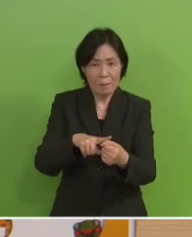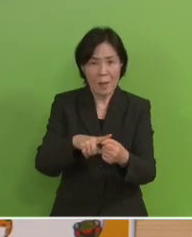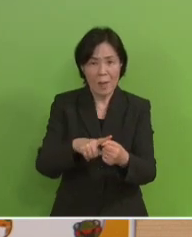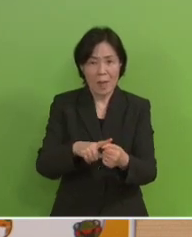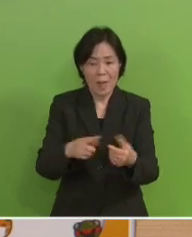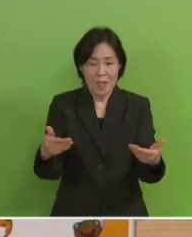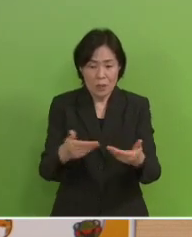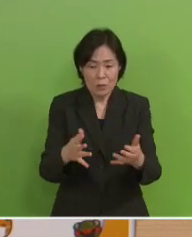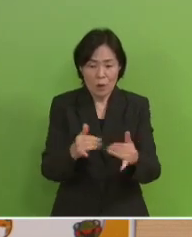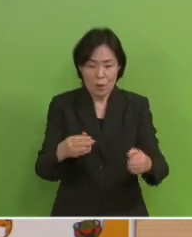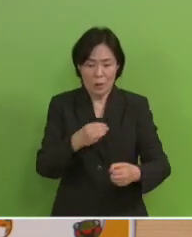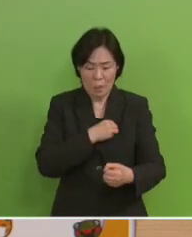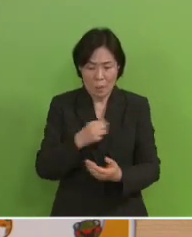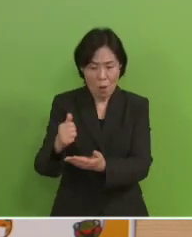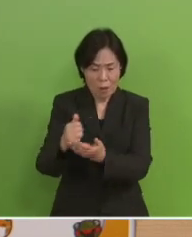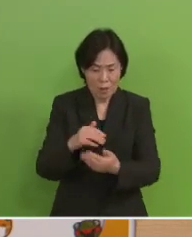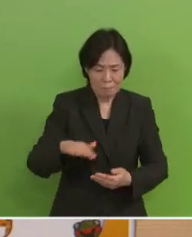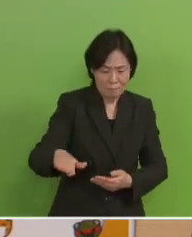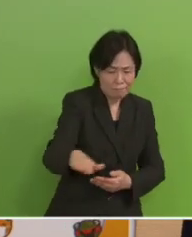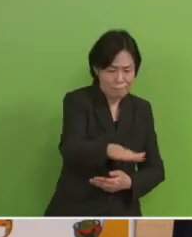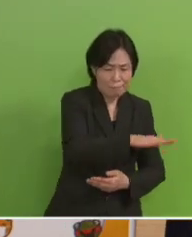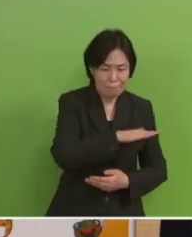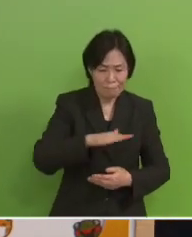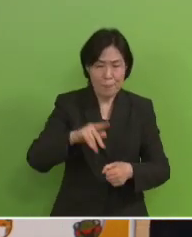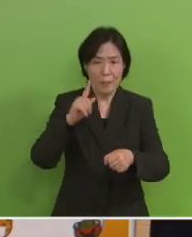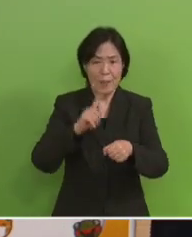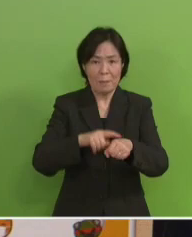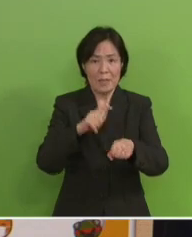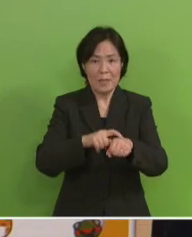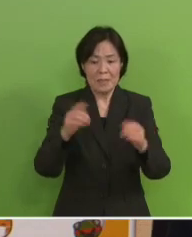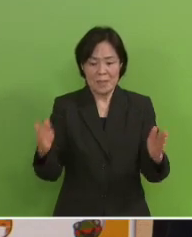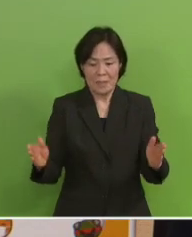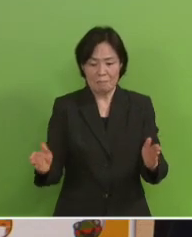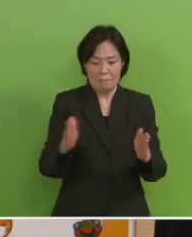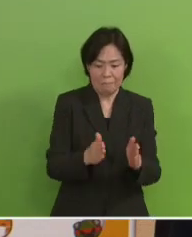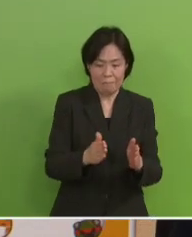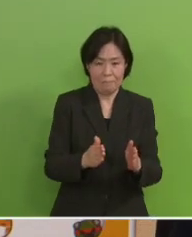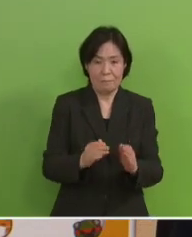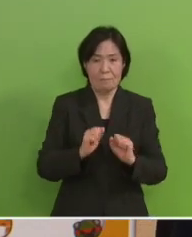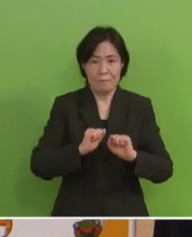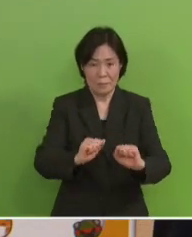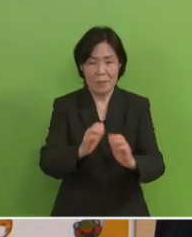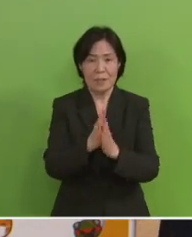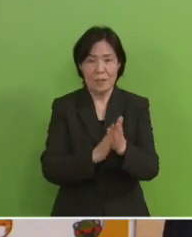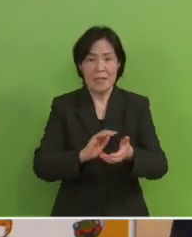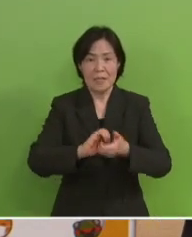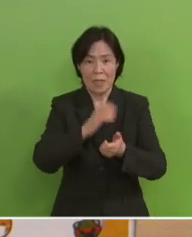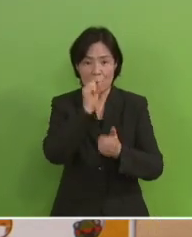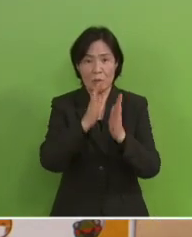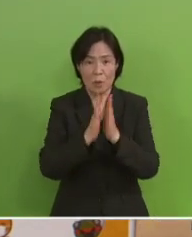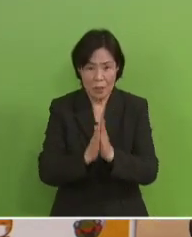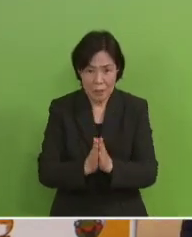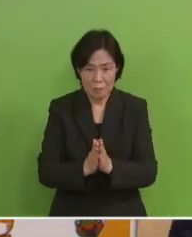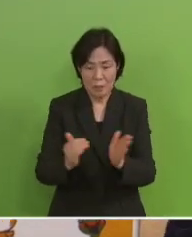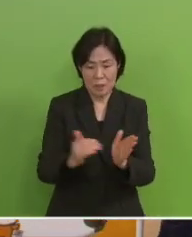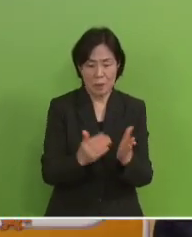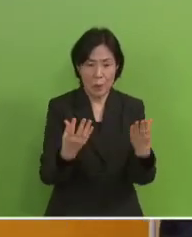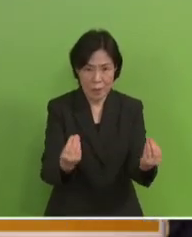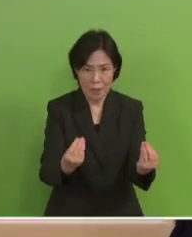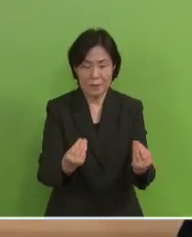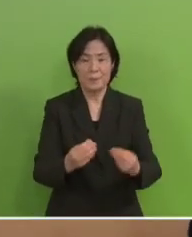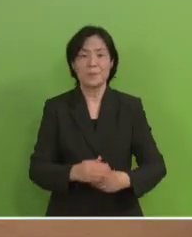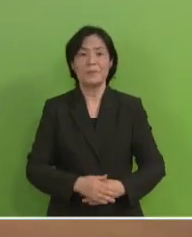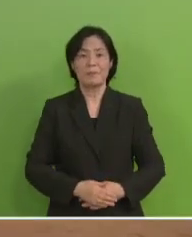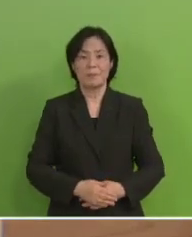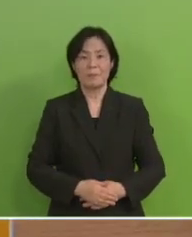従業員さんのためにもお客さんのためにも時短妖精しっかり思って実践してくださいぜひ宜しくお願いします以上です